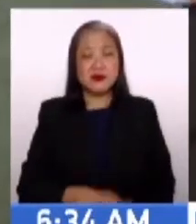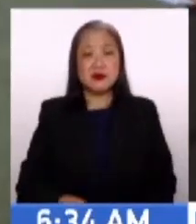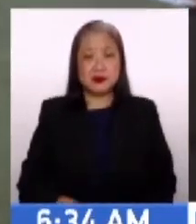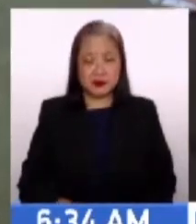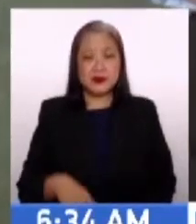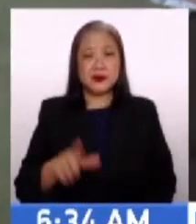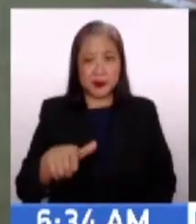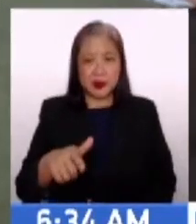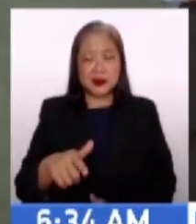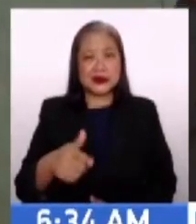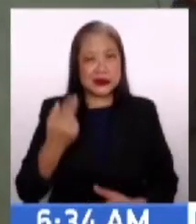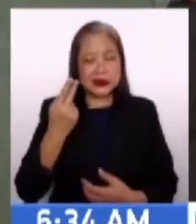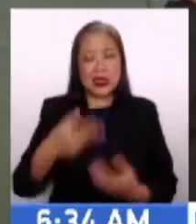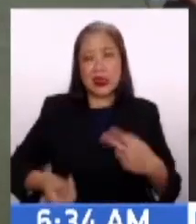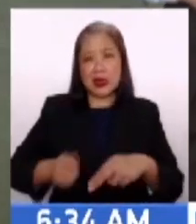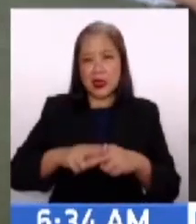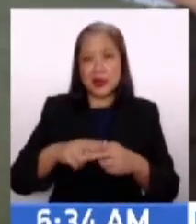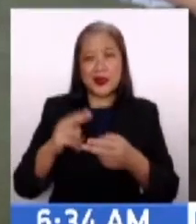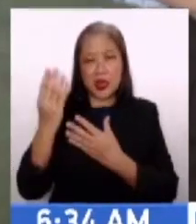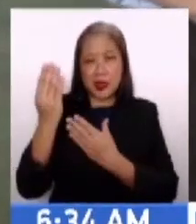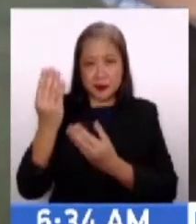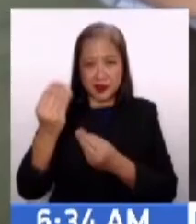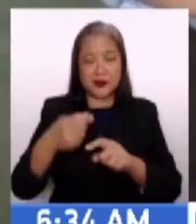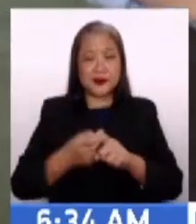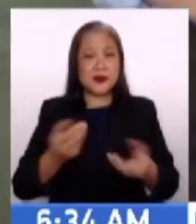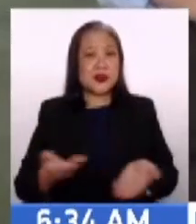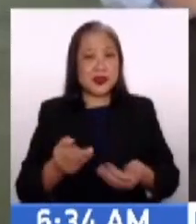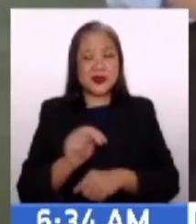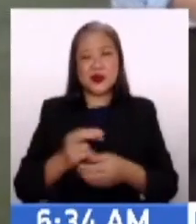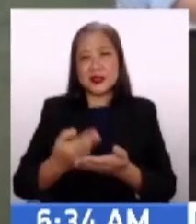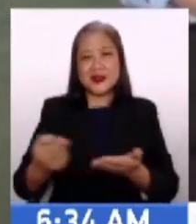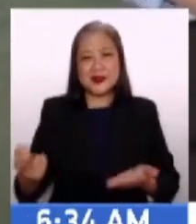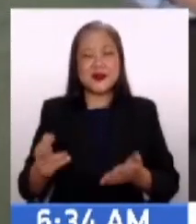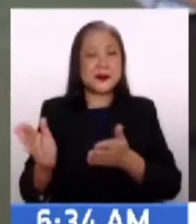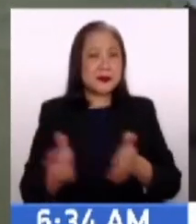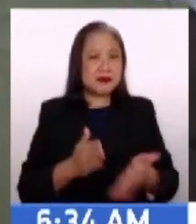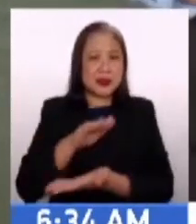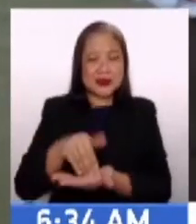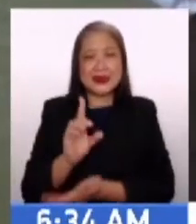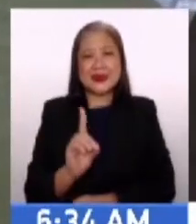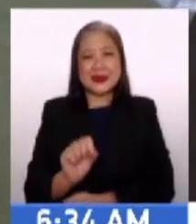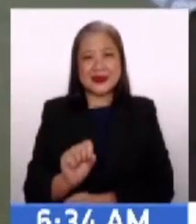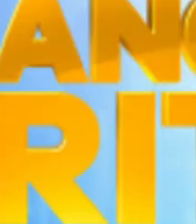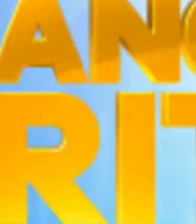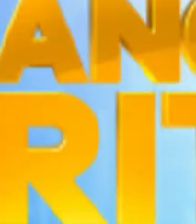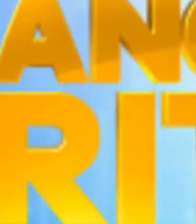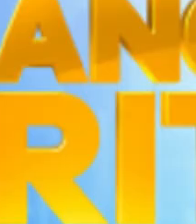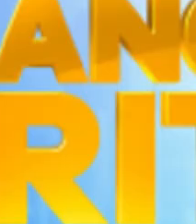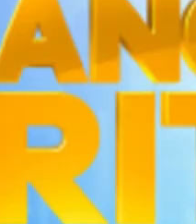rin namin kayo ng karagdagang update mula pa rin po dito sa National Resource Operations Center ng DSWD. Diyan lamang po kayo.